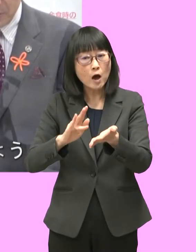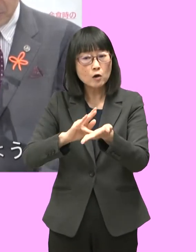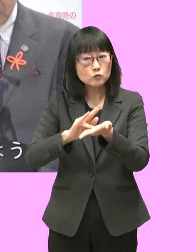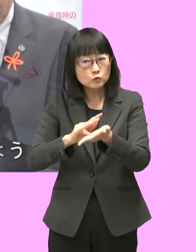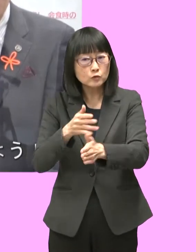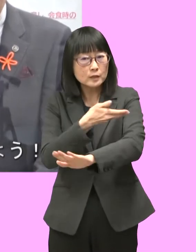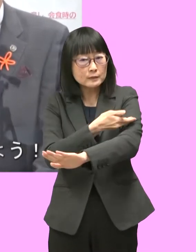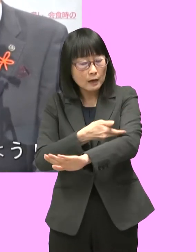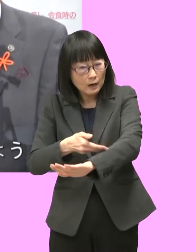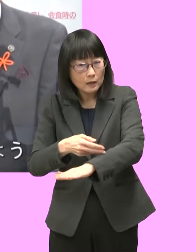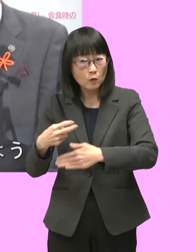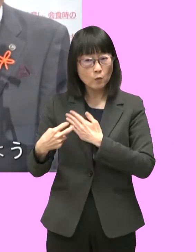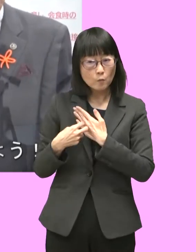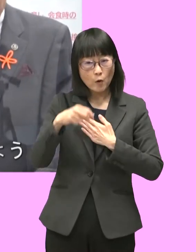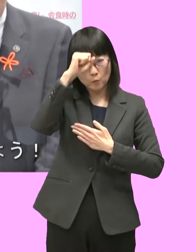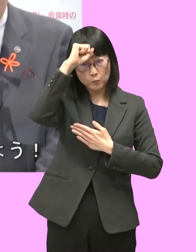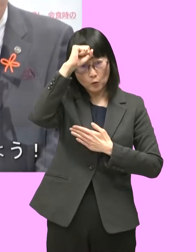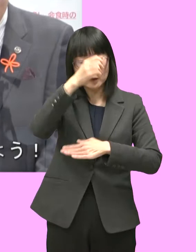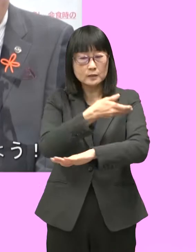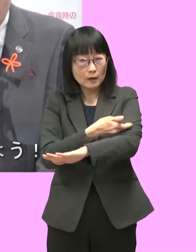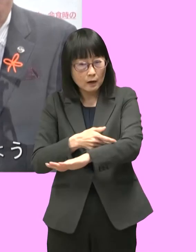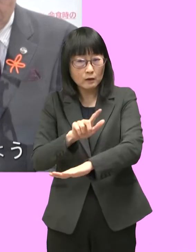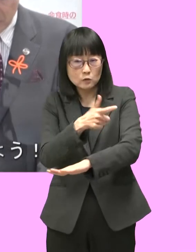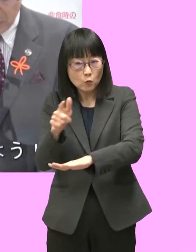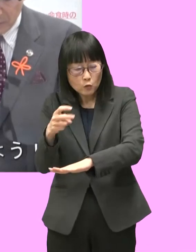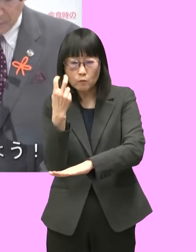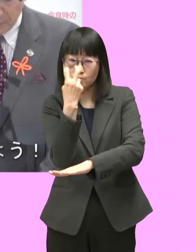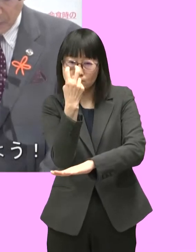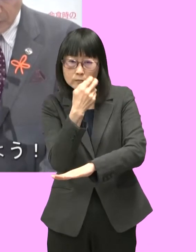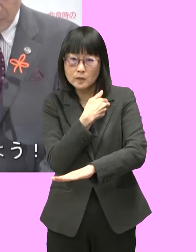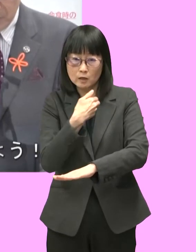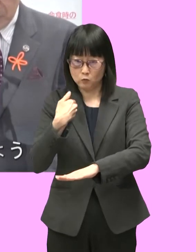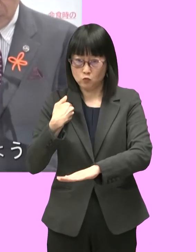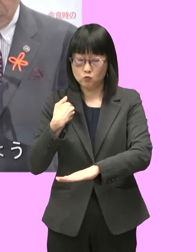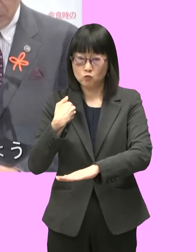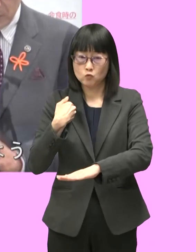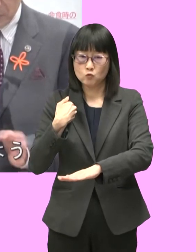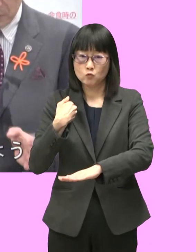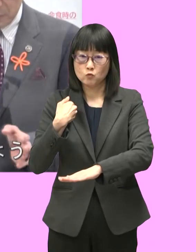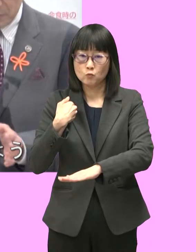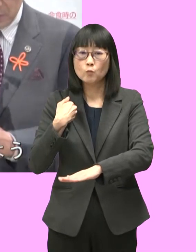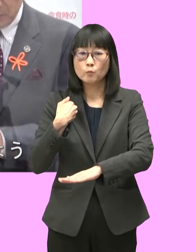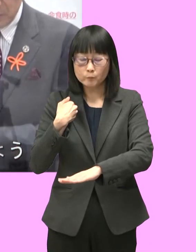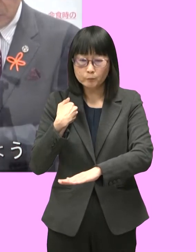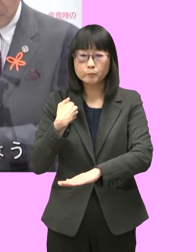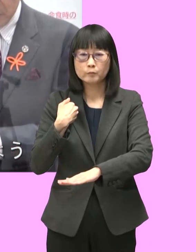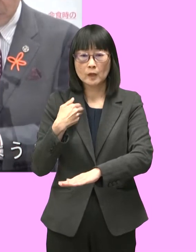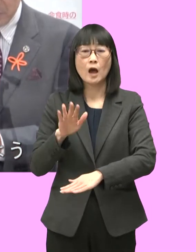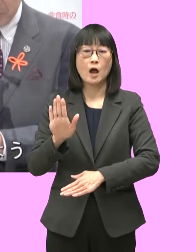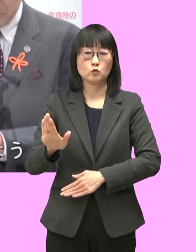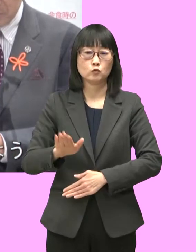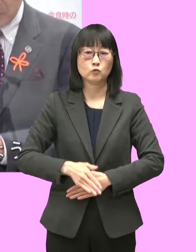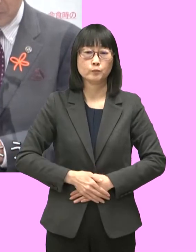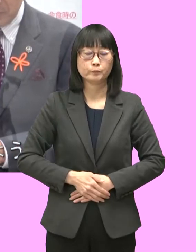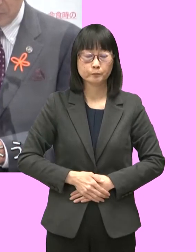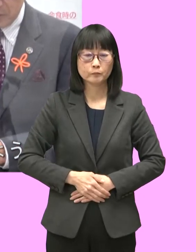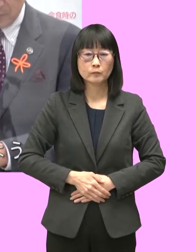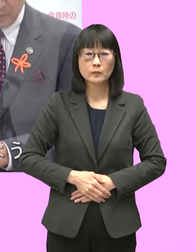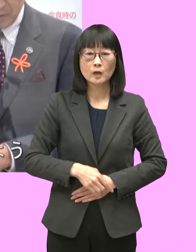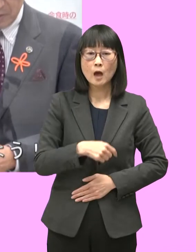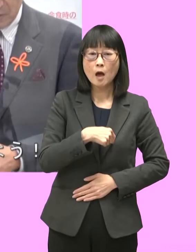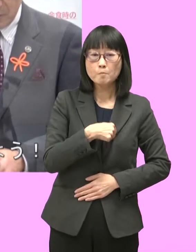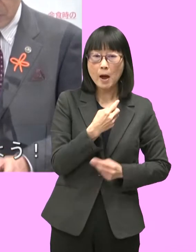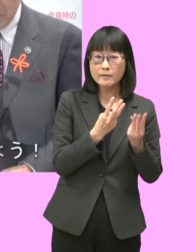を確認できることになっております。で、マイナンバーカードを健康保険証として利用するためには